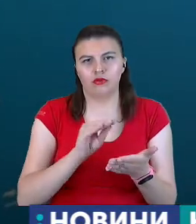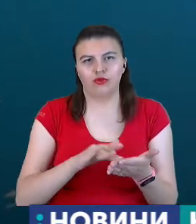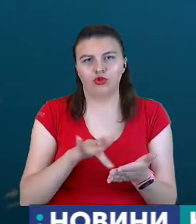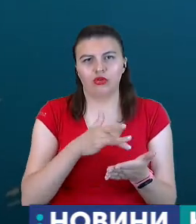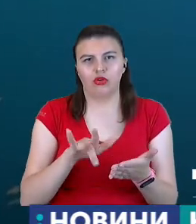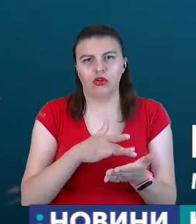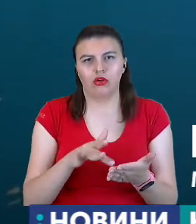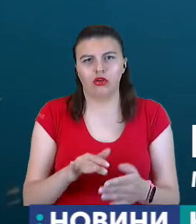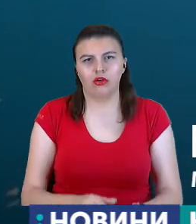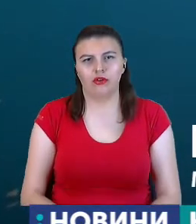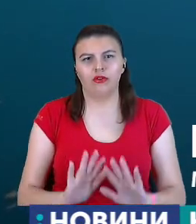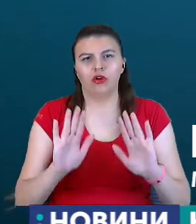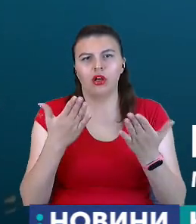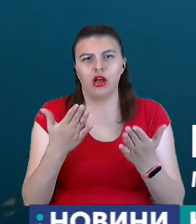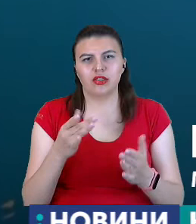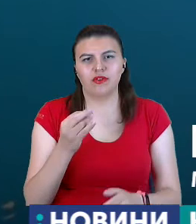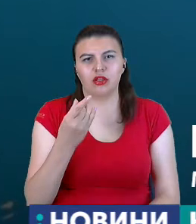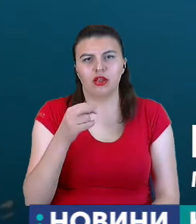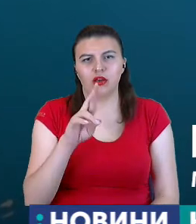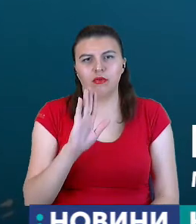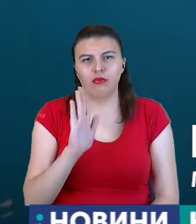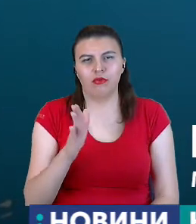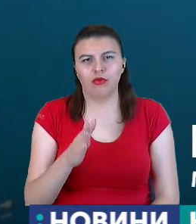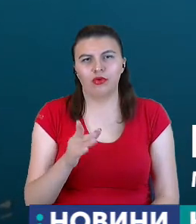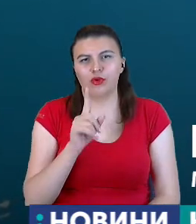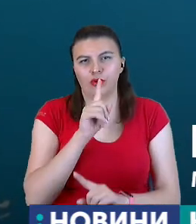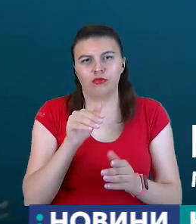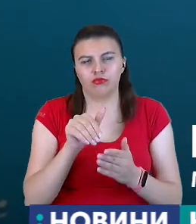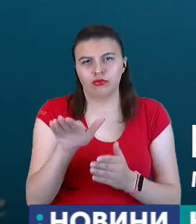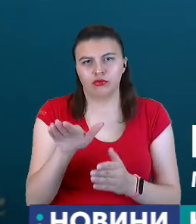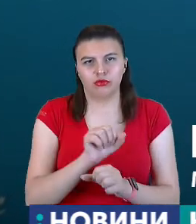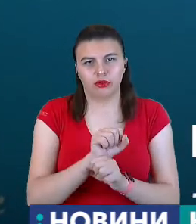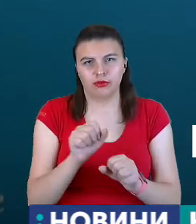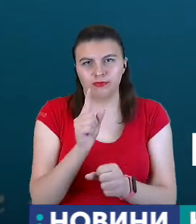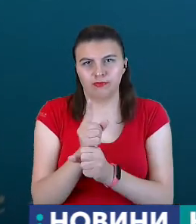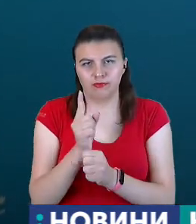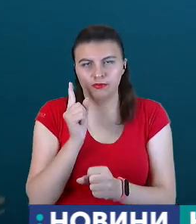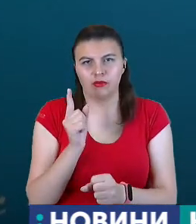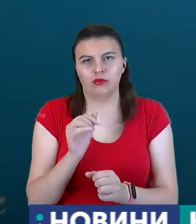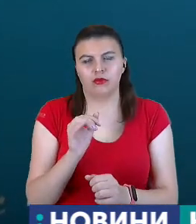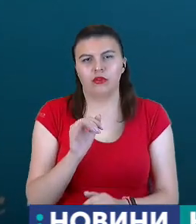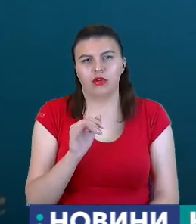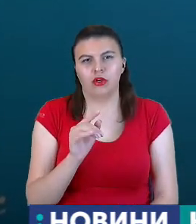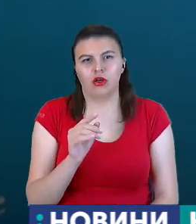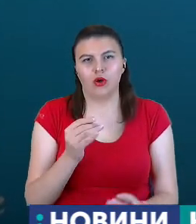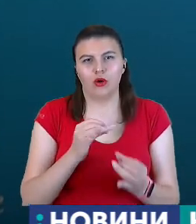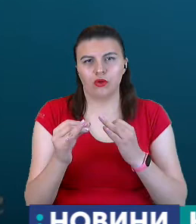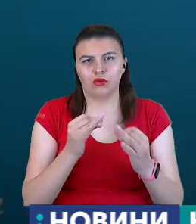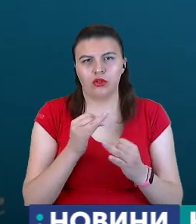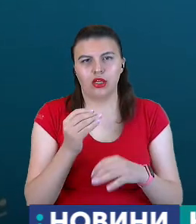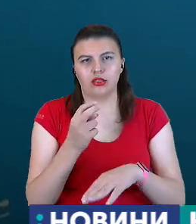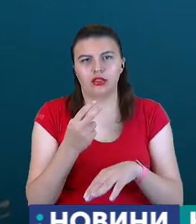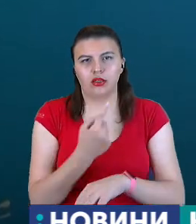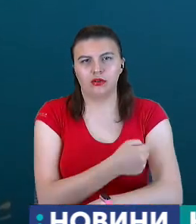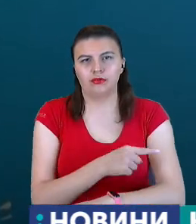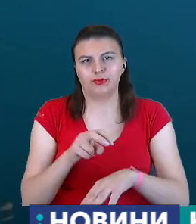разі відхилення будуть відсторонені від роботи, консультацію у лікаря.